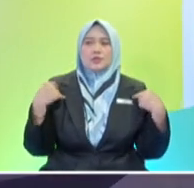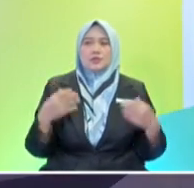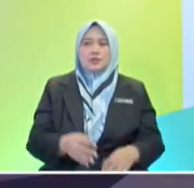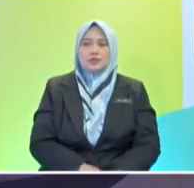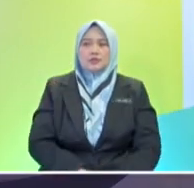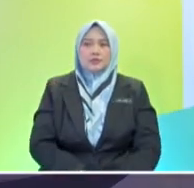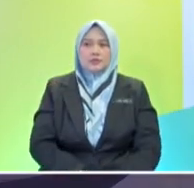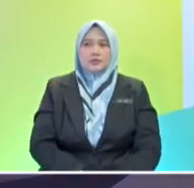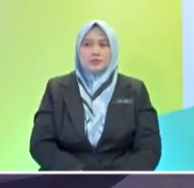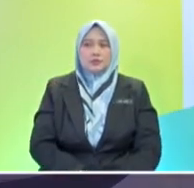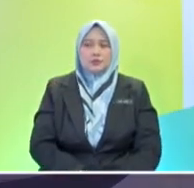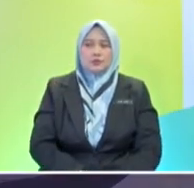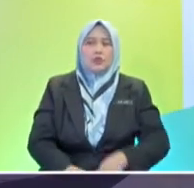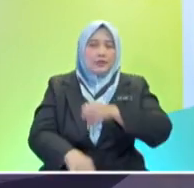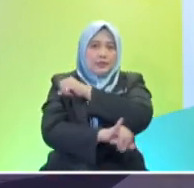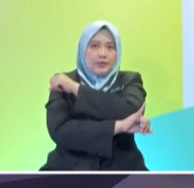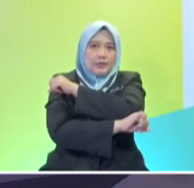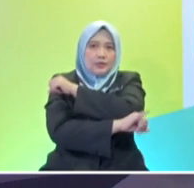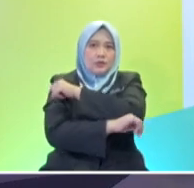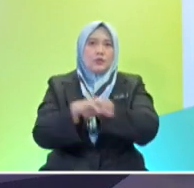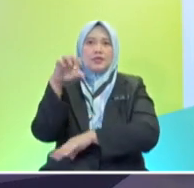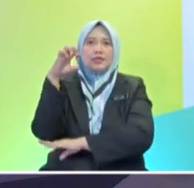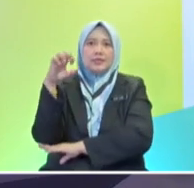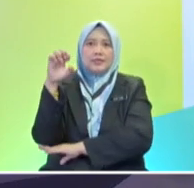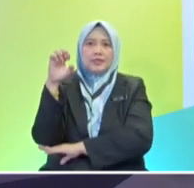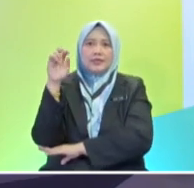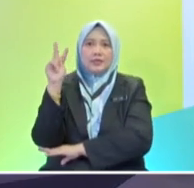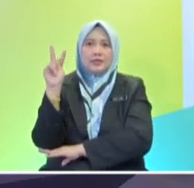merupakan ekor. Ini ialah